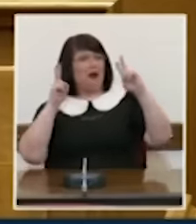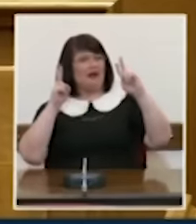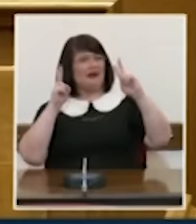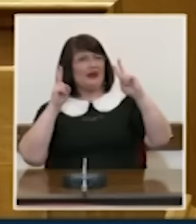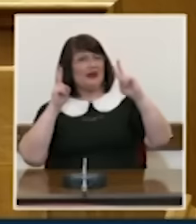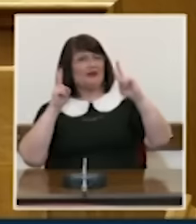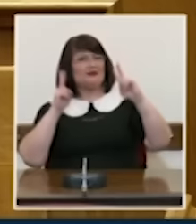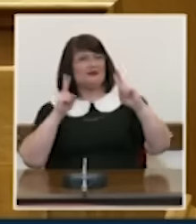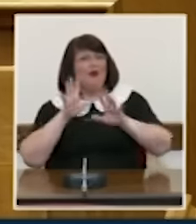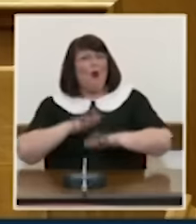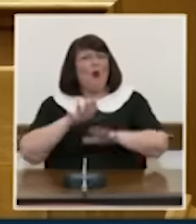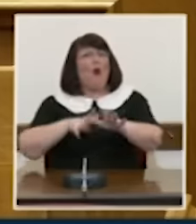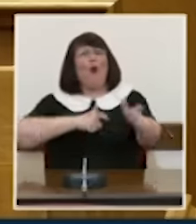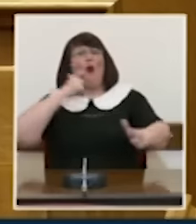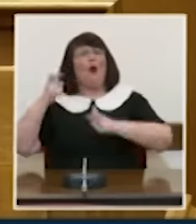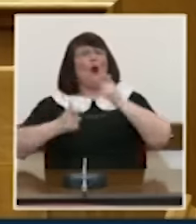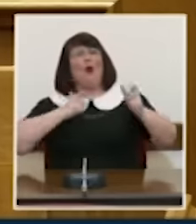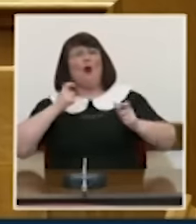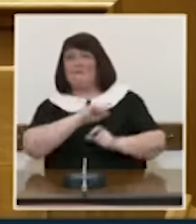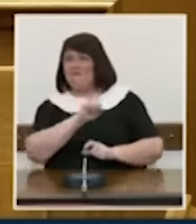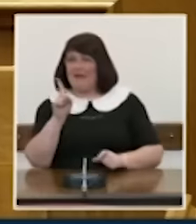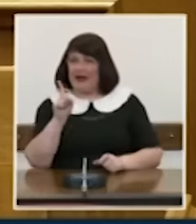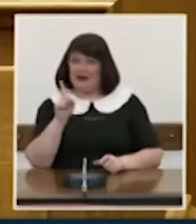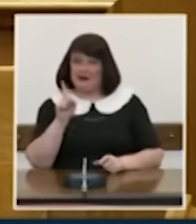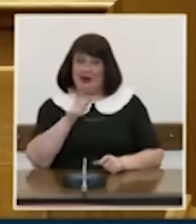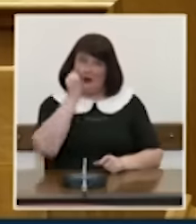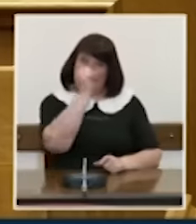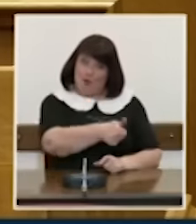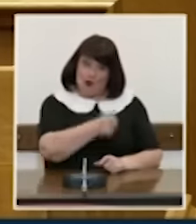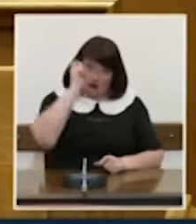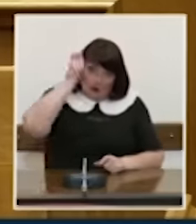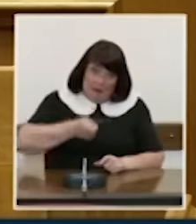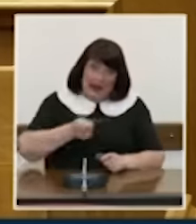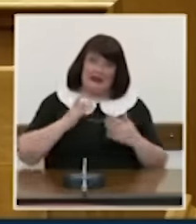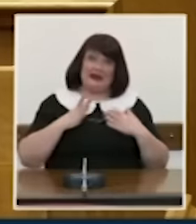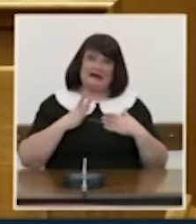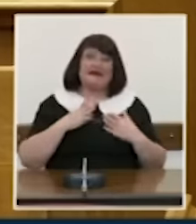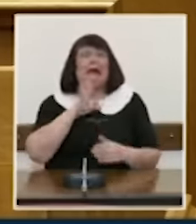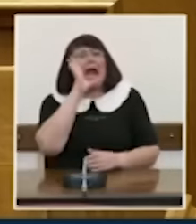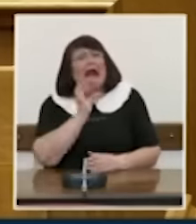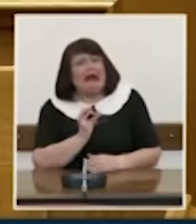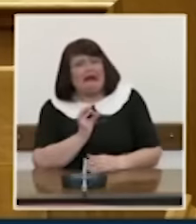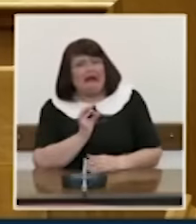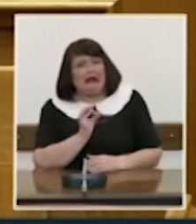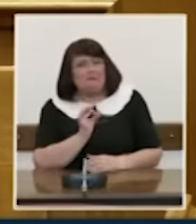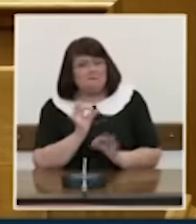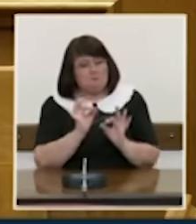στο δρόμο, να διαμαρτύρετε όπως ομολογείτε μόνοι σας. Αλήθεια, αν αυτά που